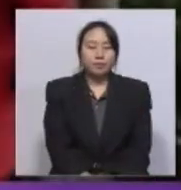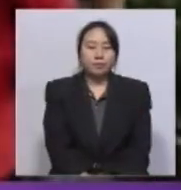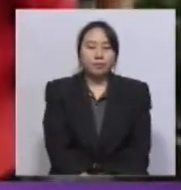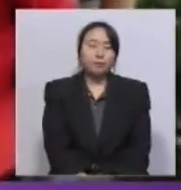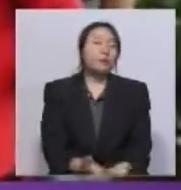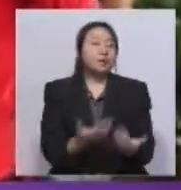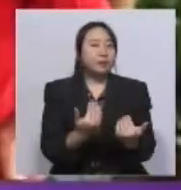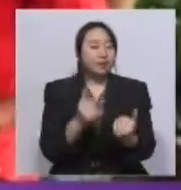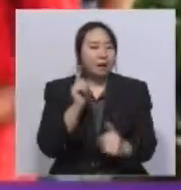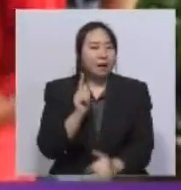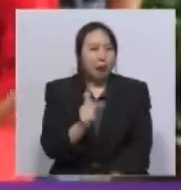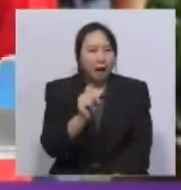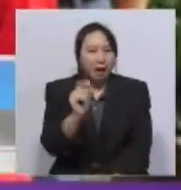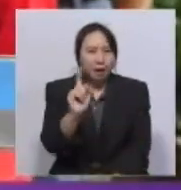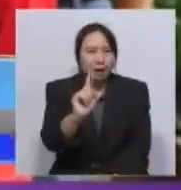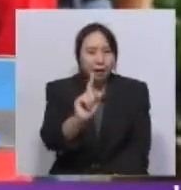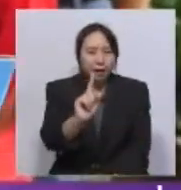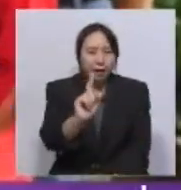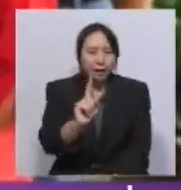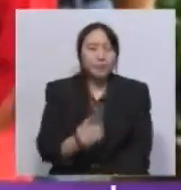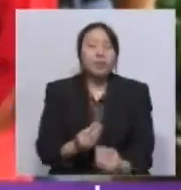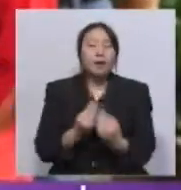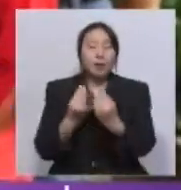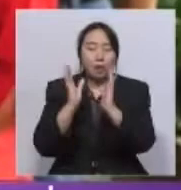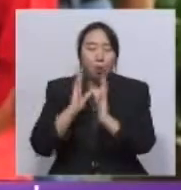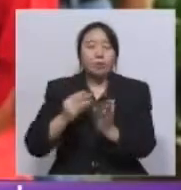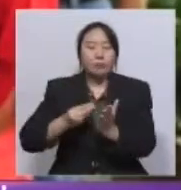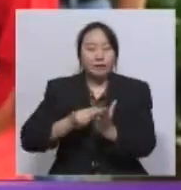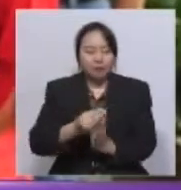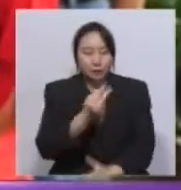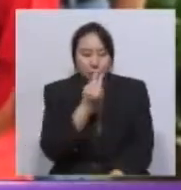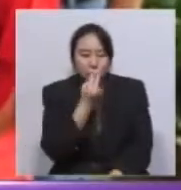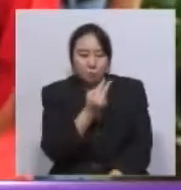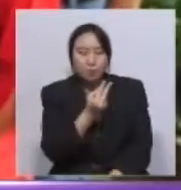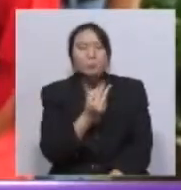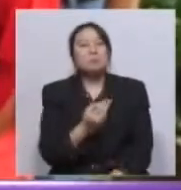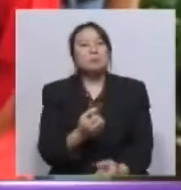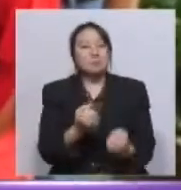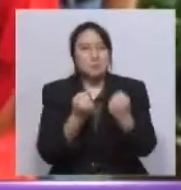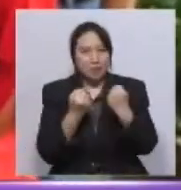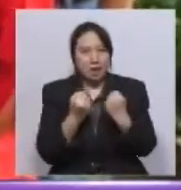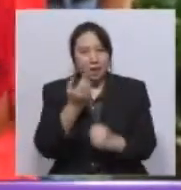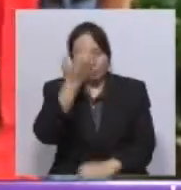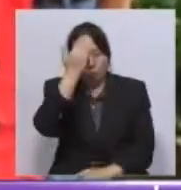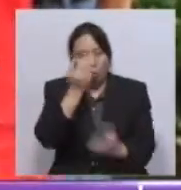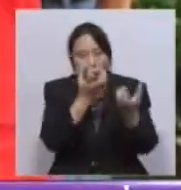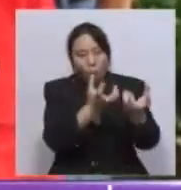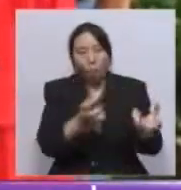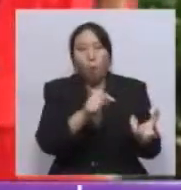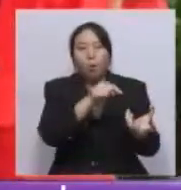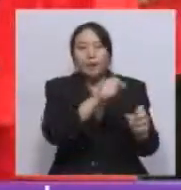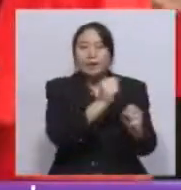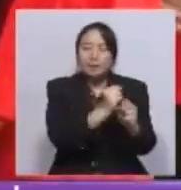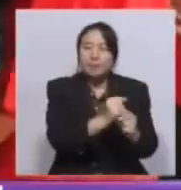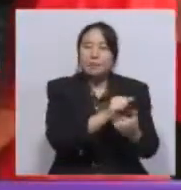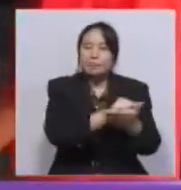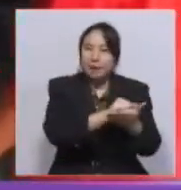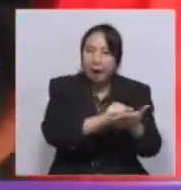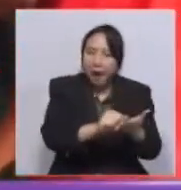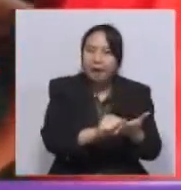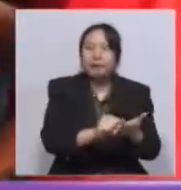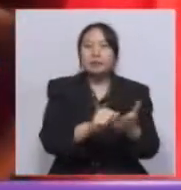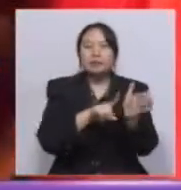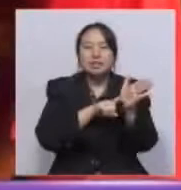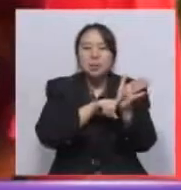มาตรฐานหลักๆเนี่ยก็คือสร้างความมั่นใจให้ผู้ซื้อนะว่าสินค้าที่ตัวเองผลิตเนี่ยสะอาดปลอดภัย